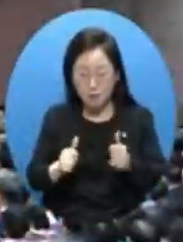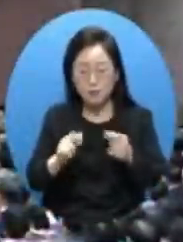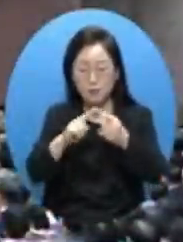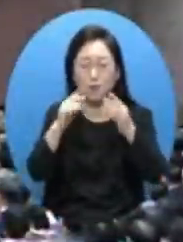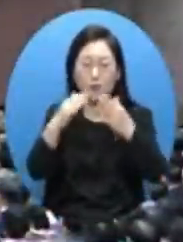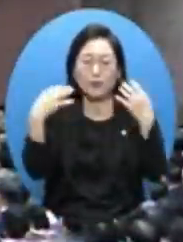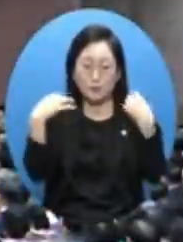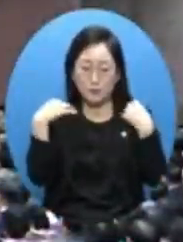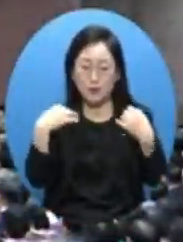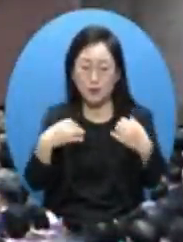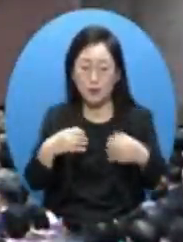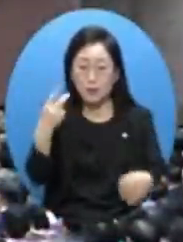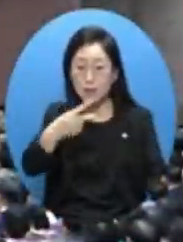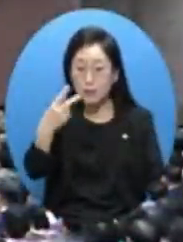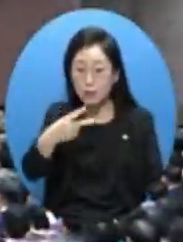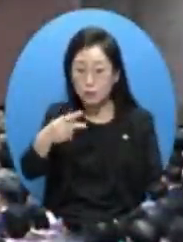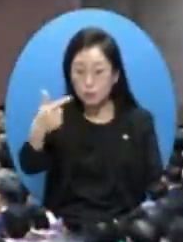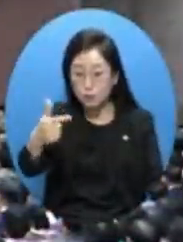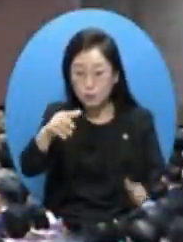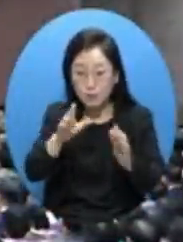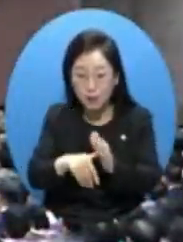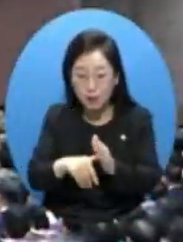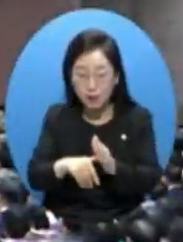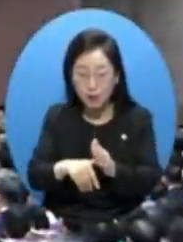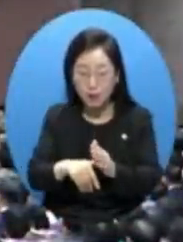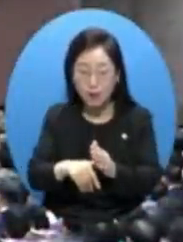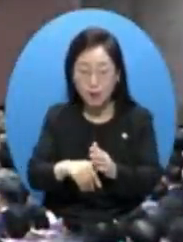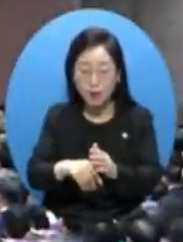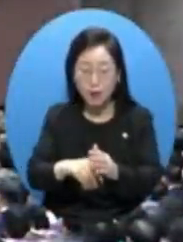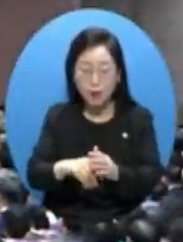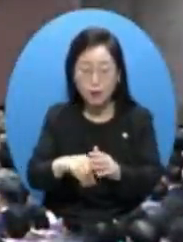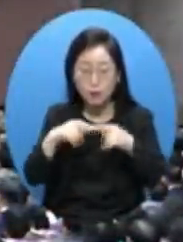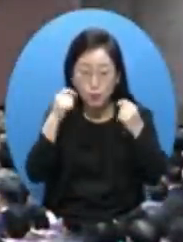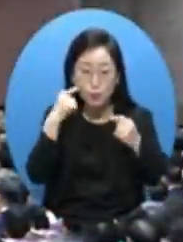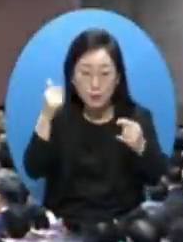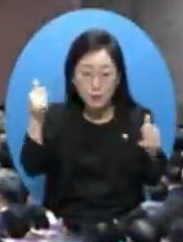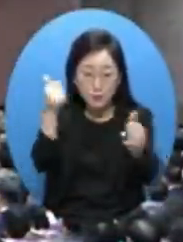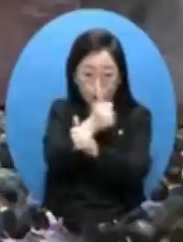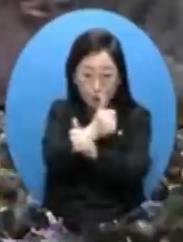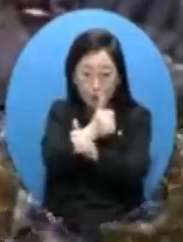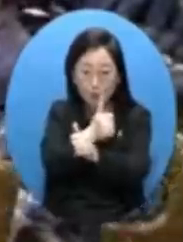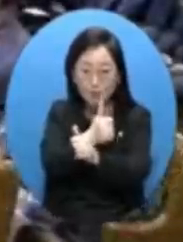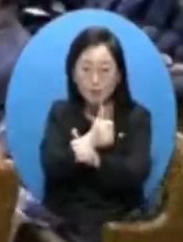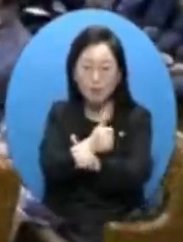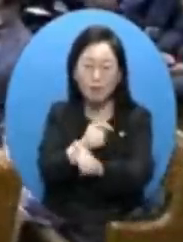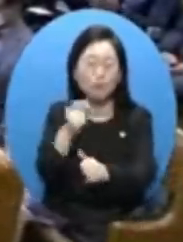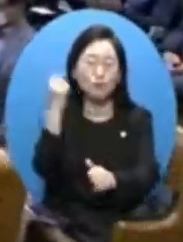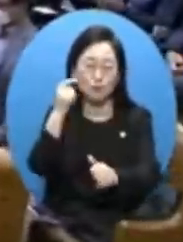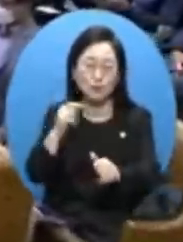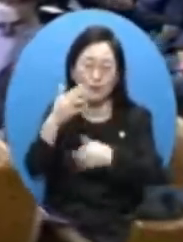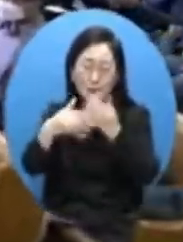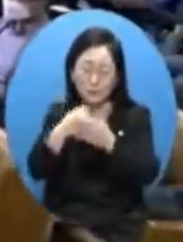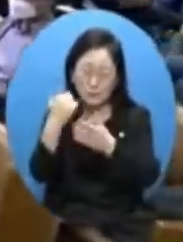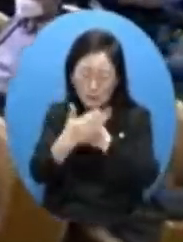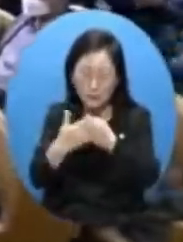제가 제2대 담임 목사로 선출되었다고 하는 소식을 들었습니다. 모든 것이 하나님의 은혜입니다.